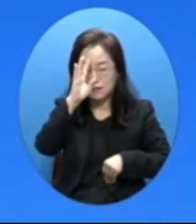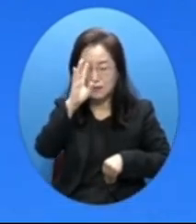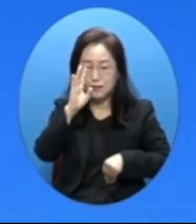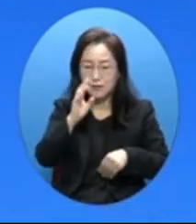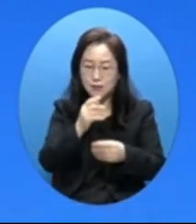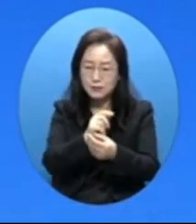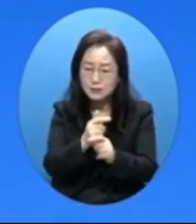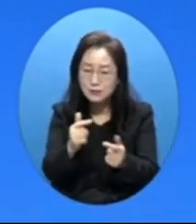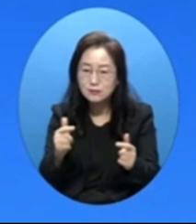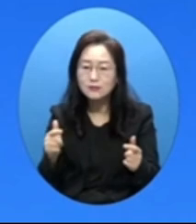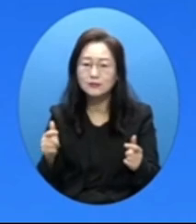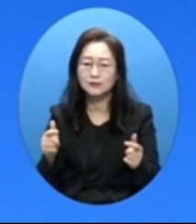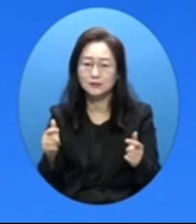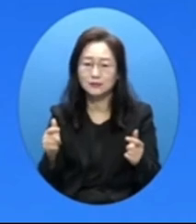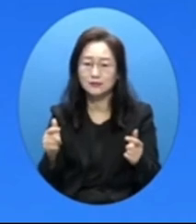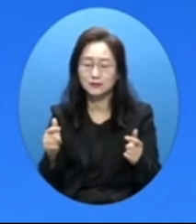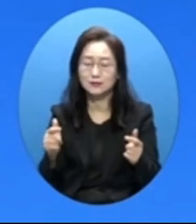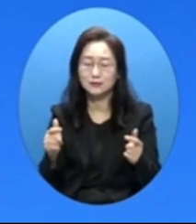여러 가지 일